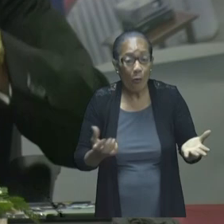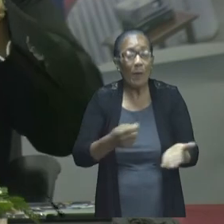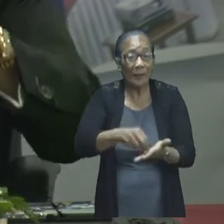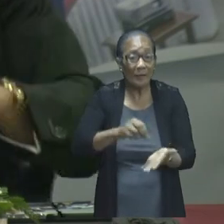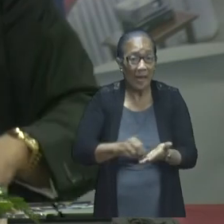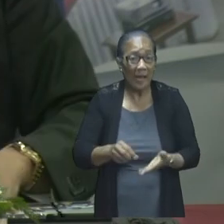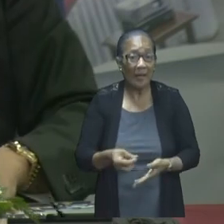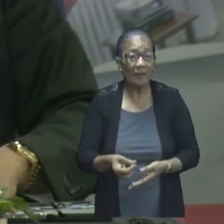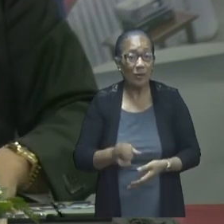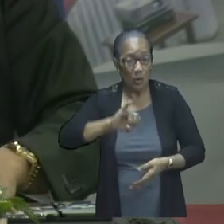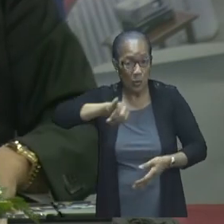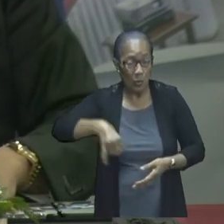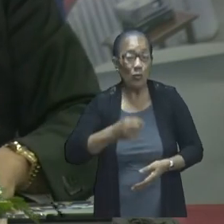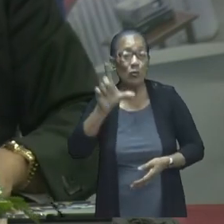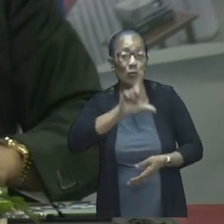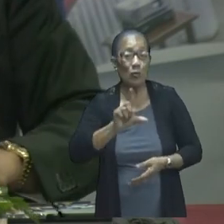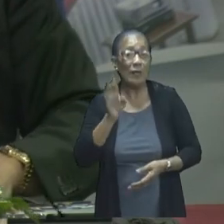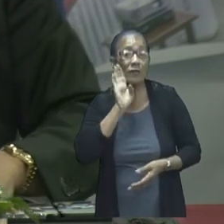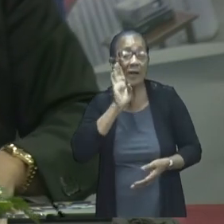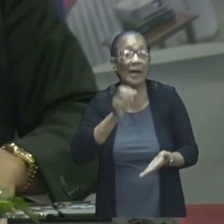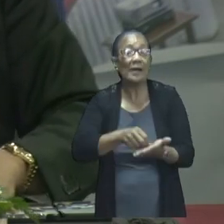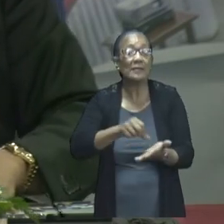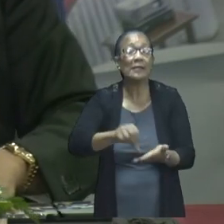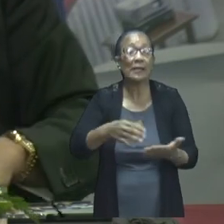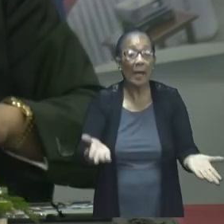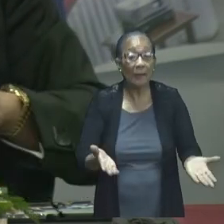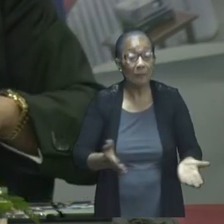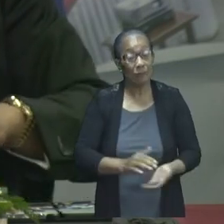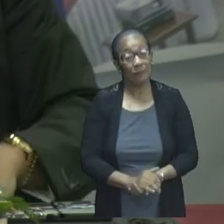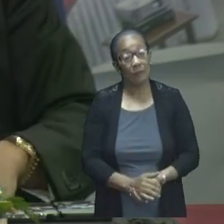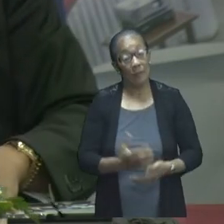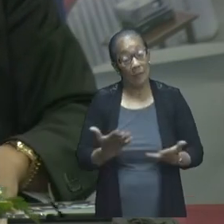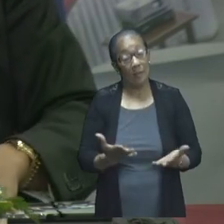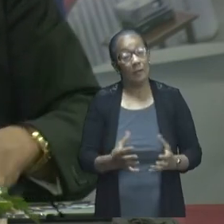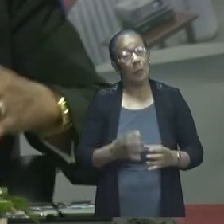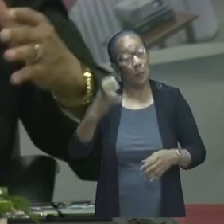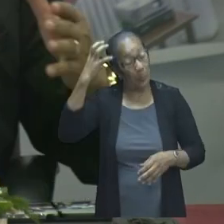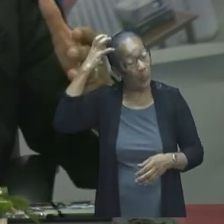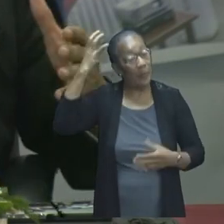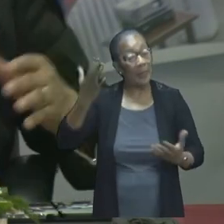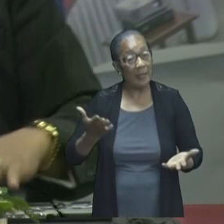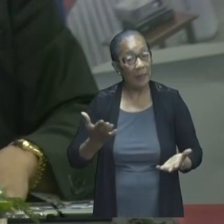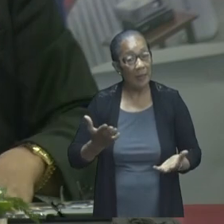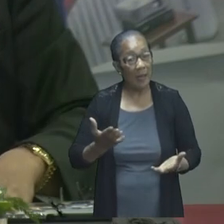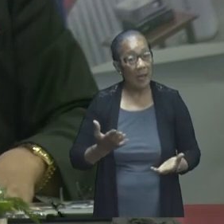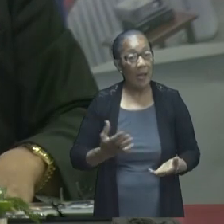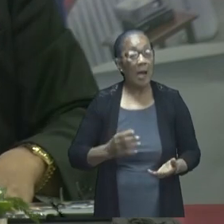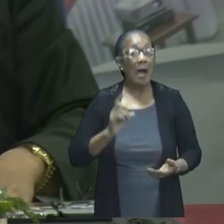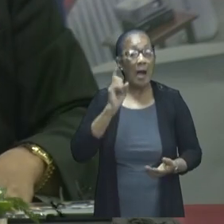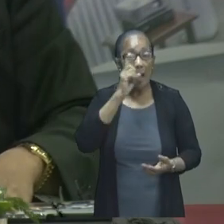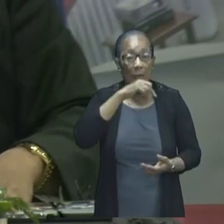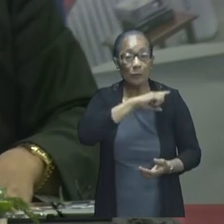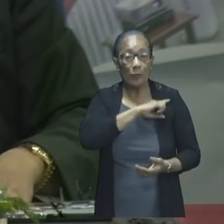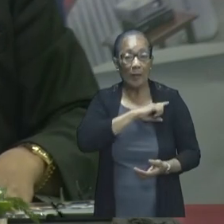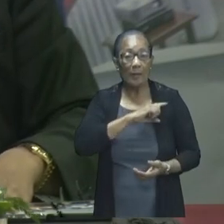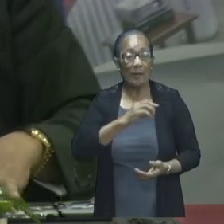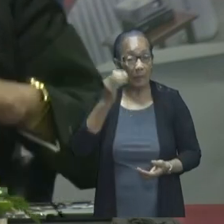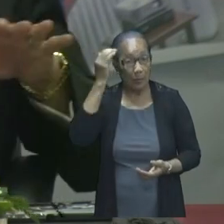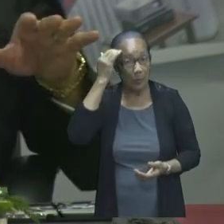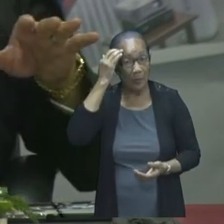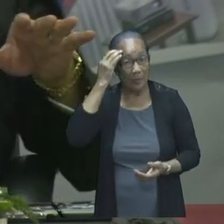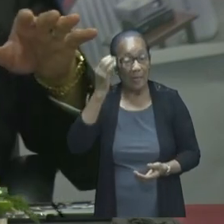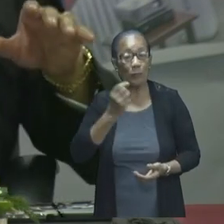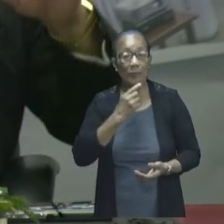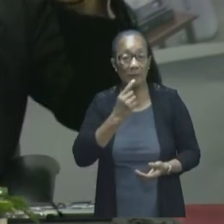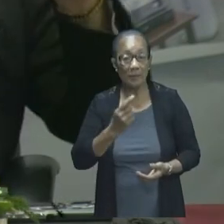inderdaad hoge verwachtingen cliënt meneer green teller als we eerder geweten hadden daardoor inderdaad gezegd van